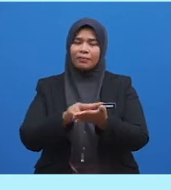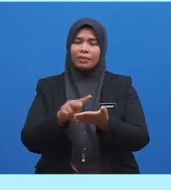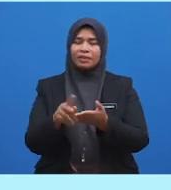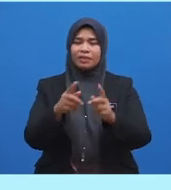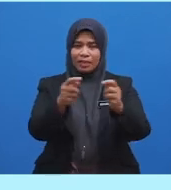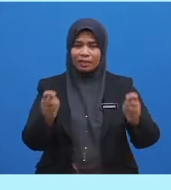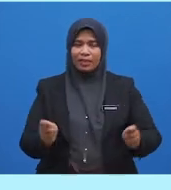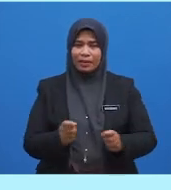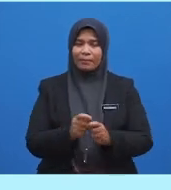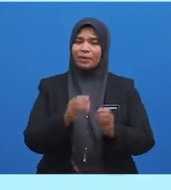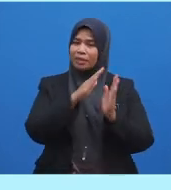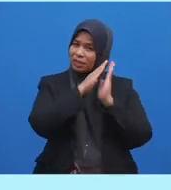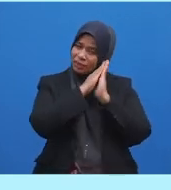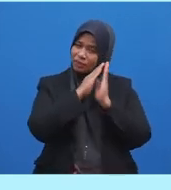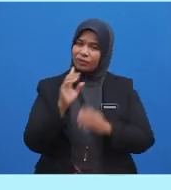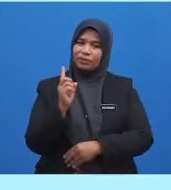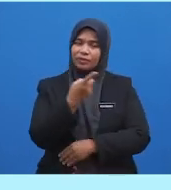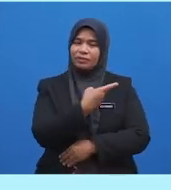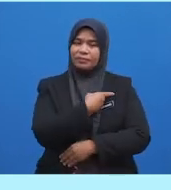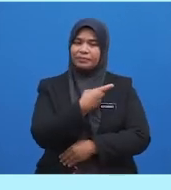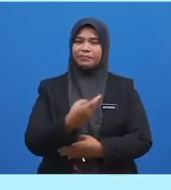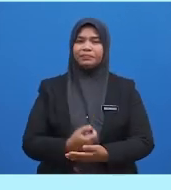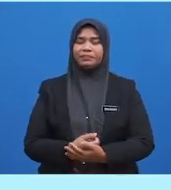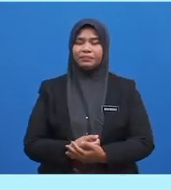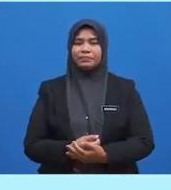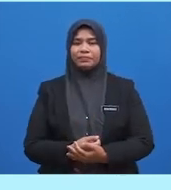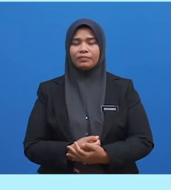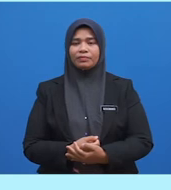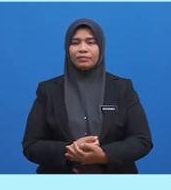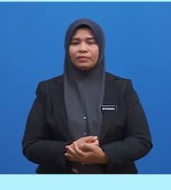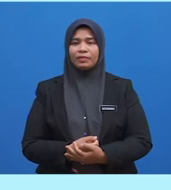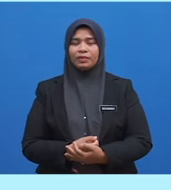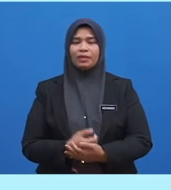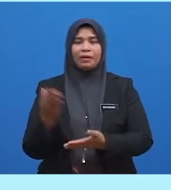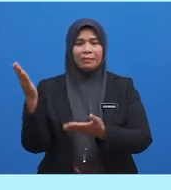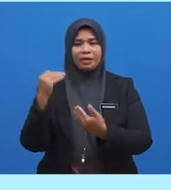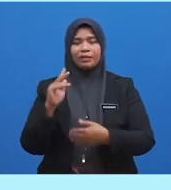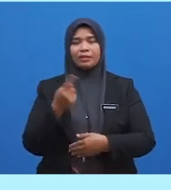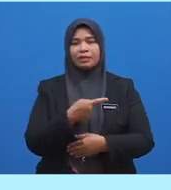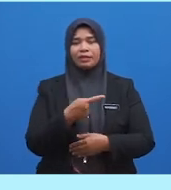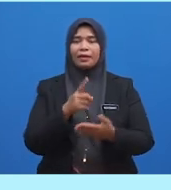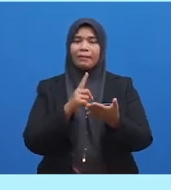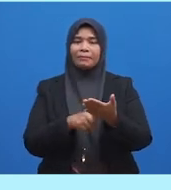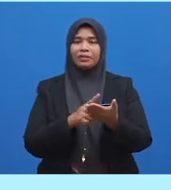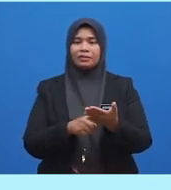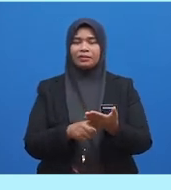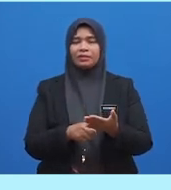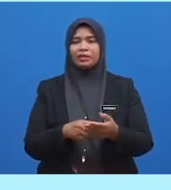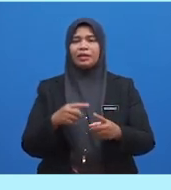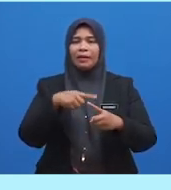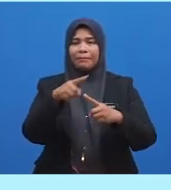tempat tidur kita hai hai Hai Mari Kita bincang